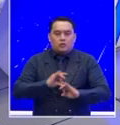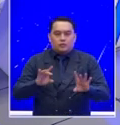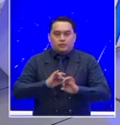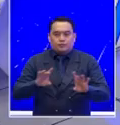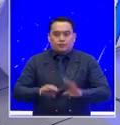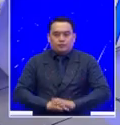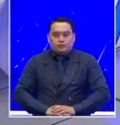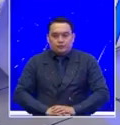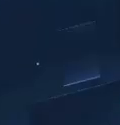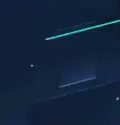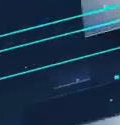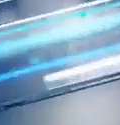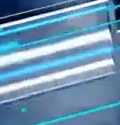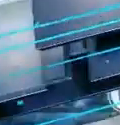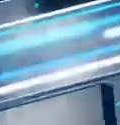сегодня.